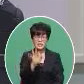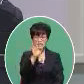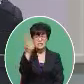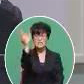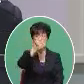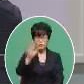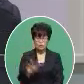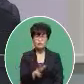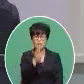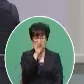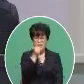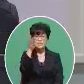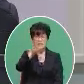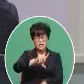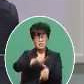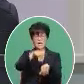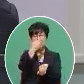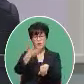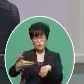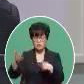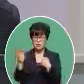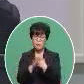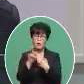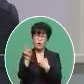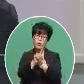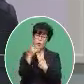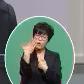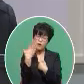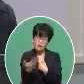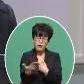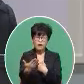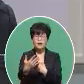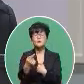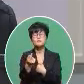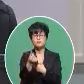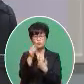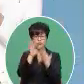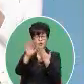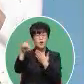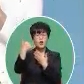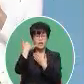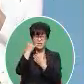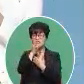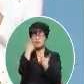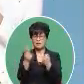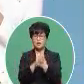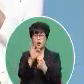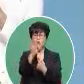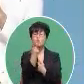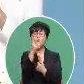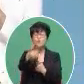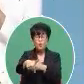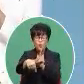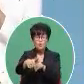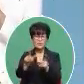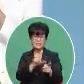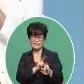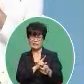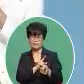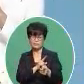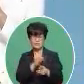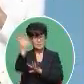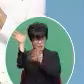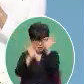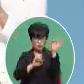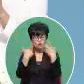경우에는 어떤 결과 나올지 곧 연락이 올 것 같습니다 그렇죠 이름의 그 욕조가 들어가는 좀 흔치 않기 때문에 입맛 잘못 기재된 거 같고